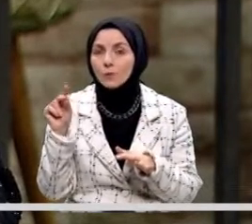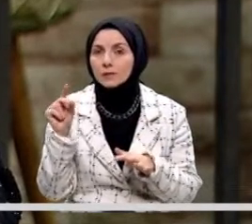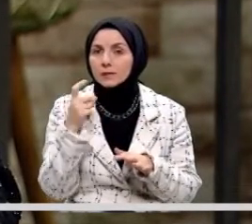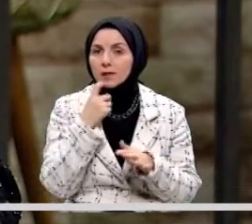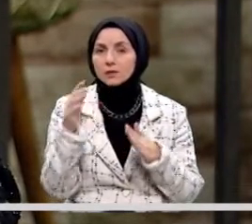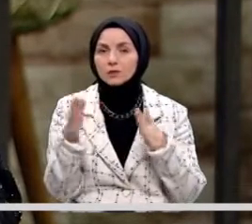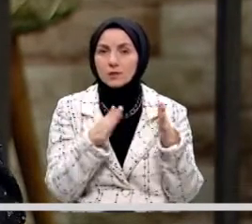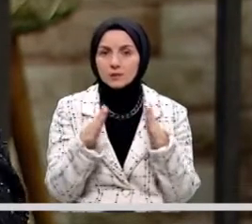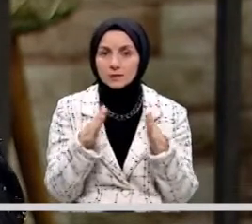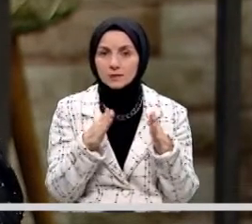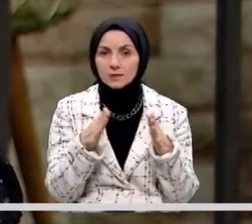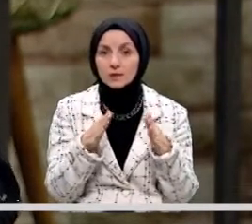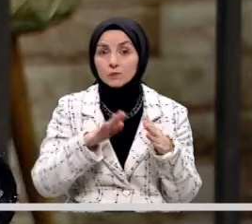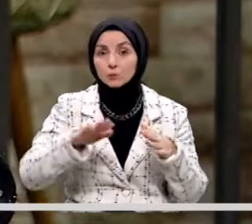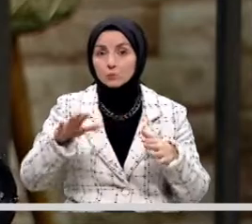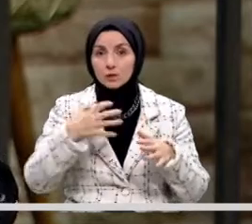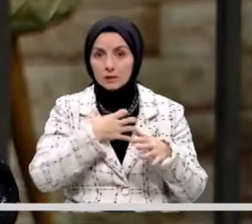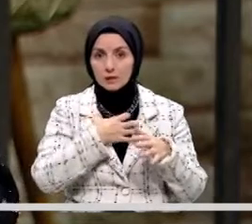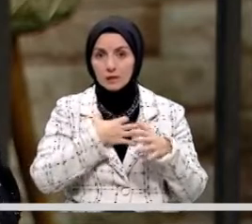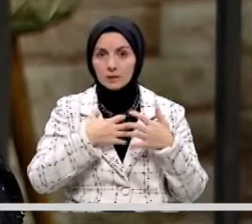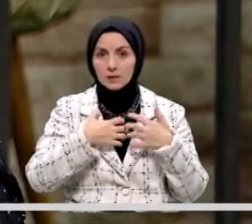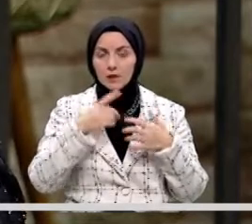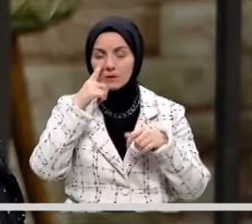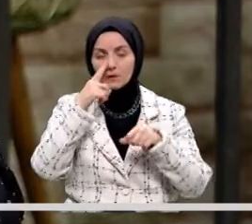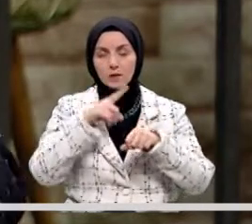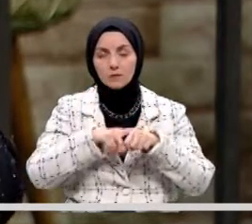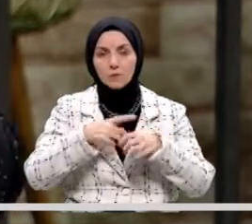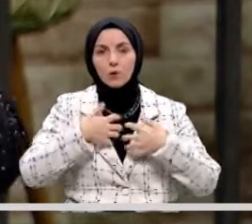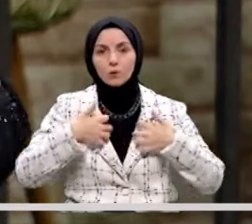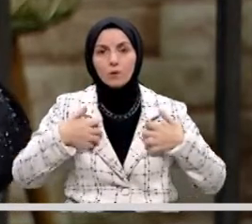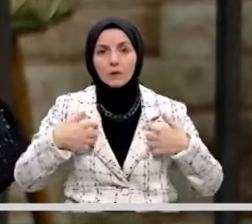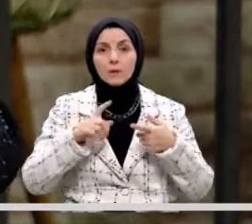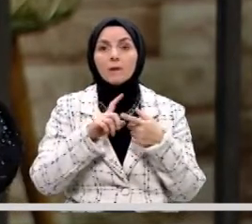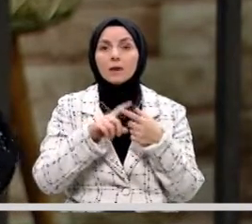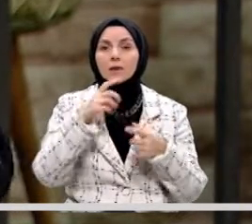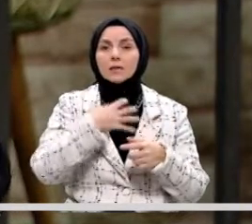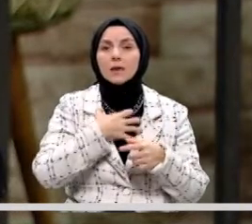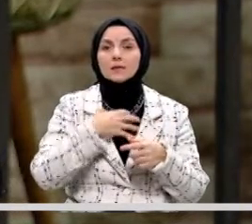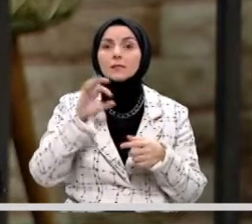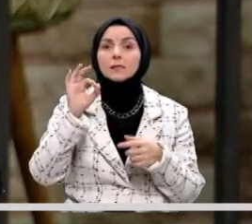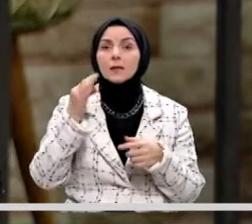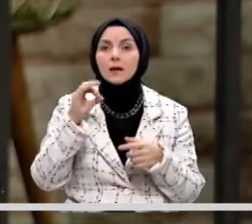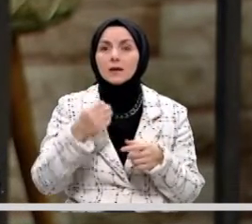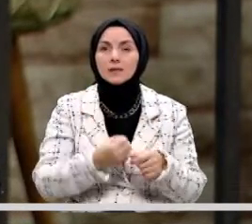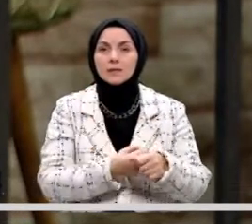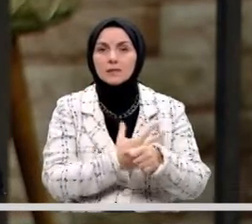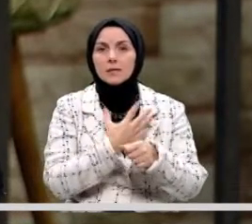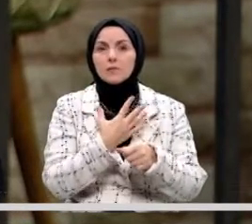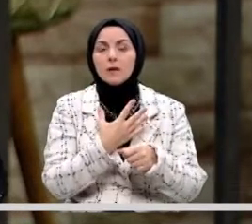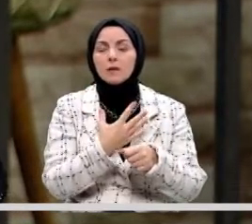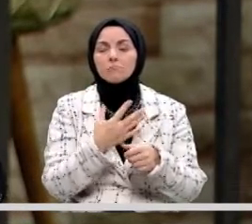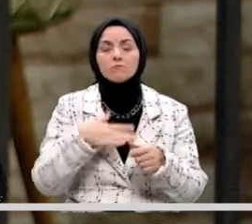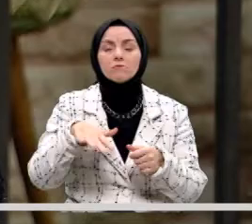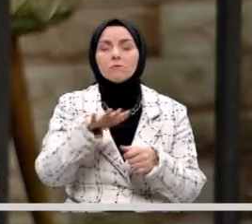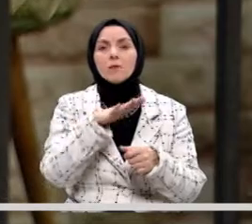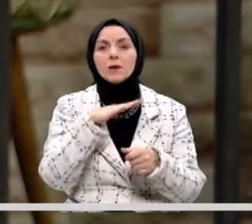inanma güvenme daha sonra kendini değerli hissetmek ve her şeyi başarabilme duygusunu yaratıcı vermiş onlara ama